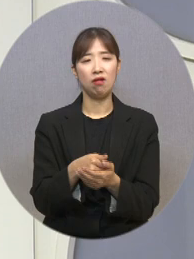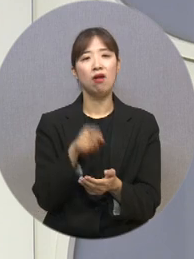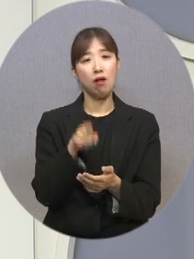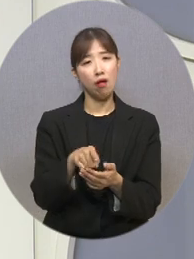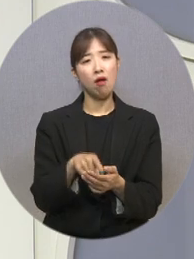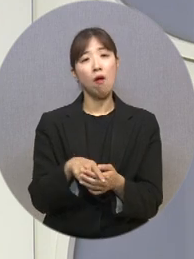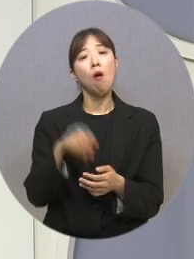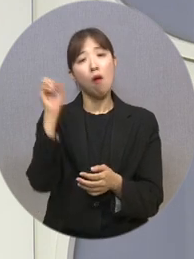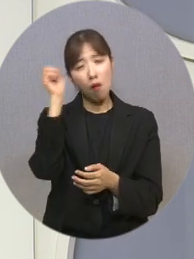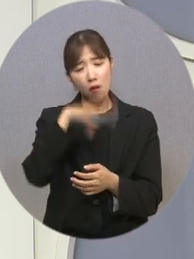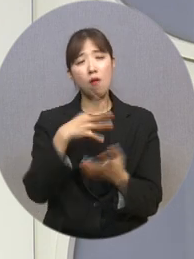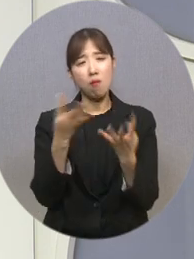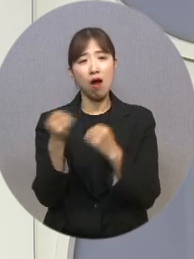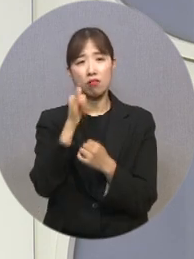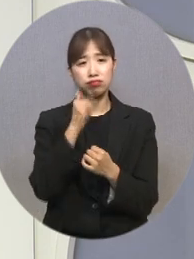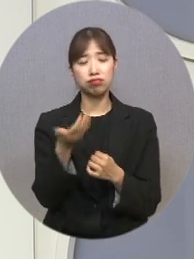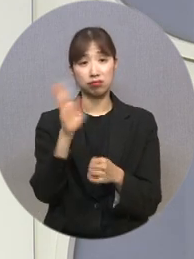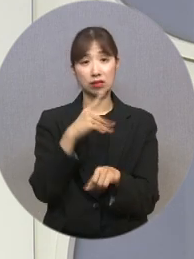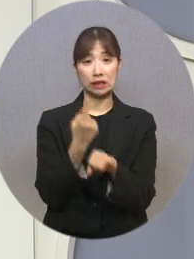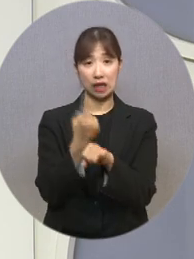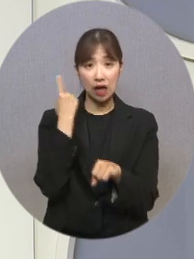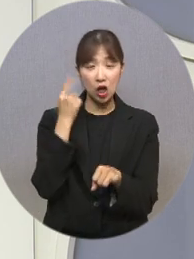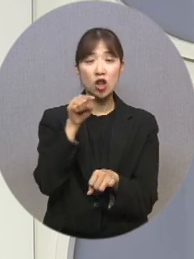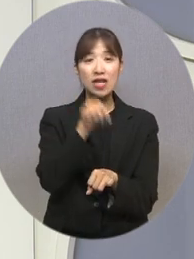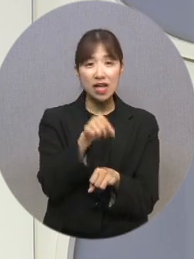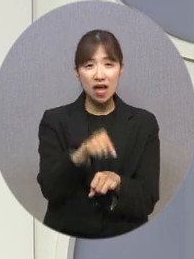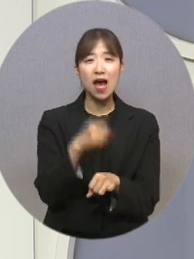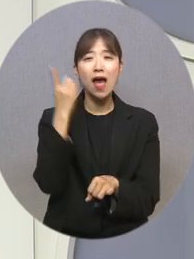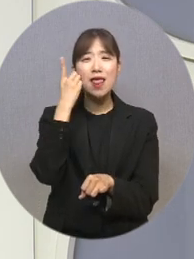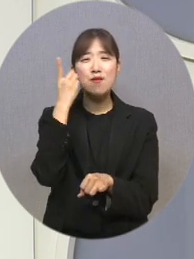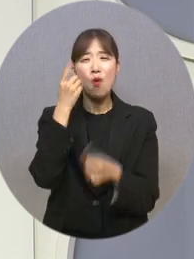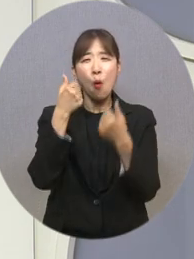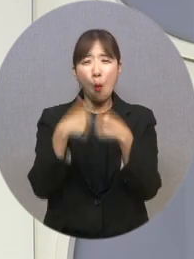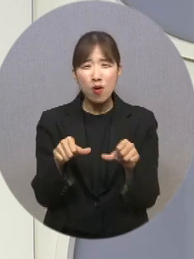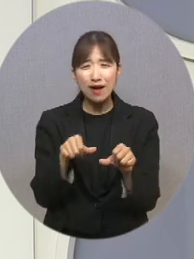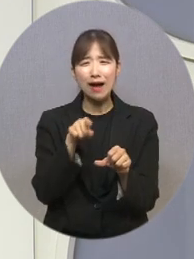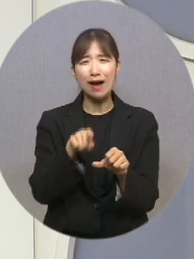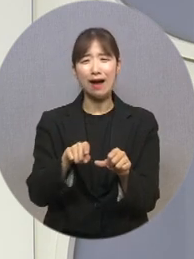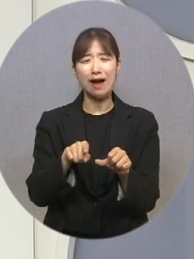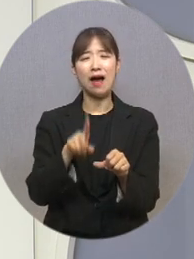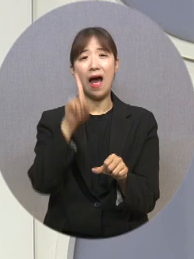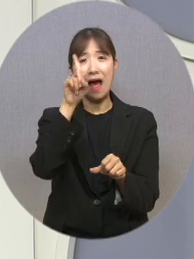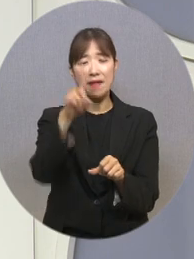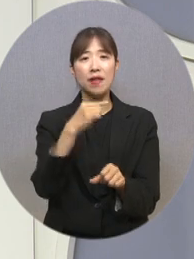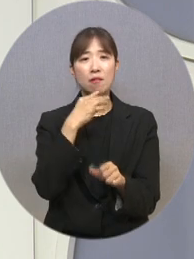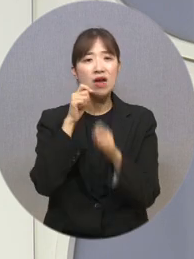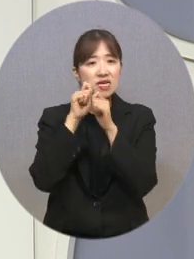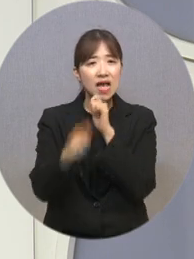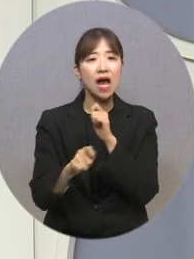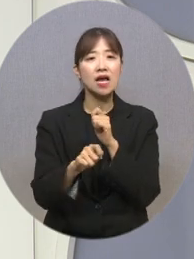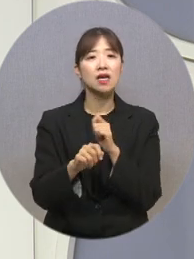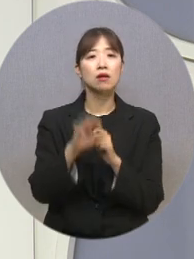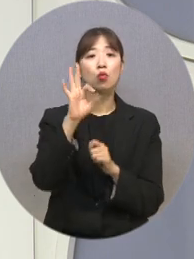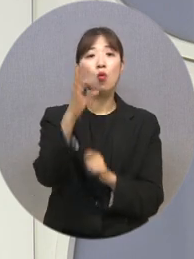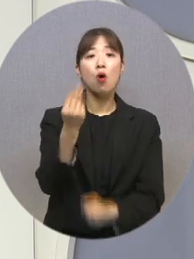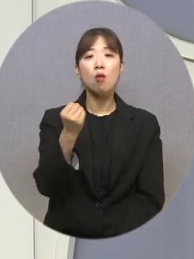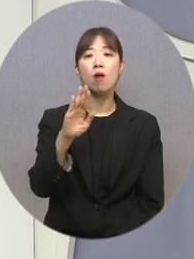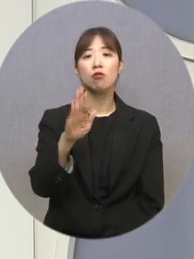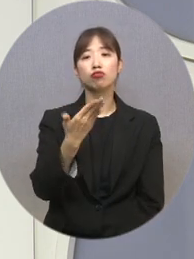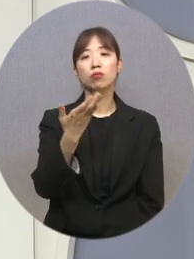굉장히 흔한 범죄인데 작년에 요 휴대폰 떨어뜨렸다 요 그 종목으로 사기 피해 금액이